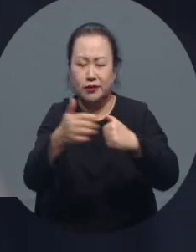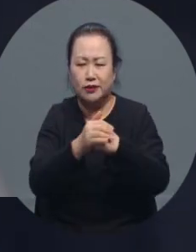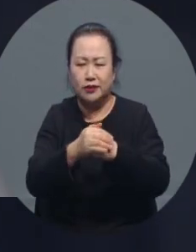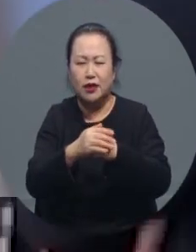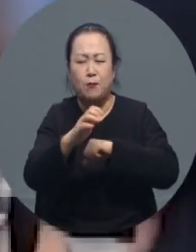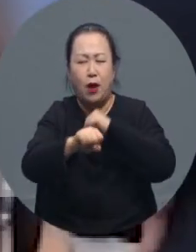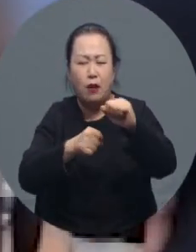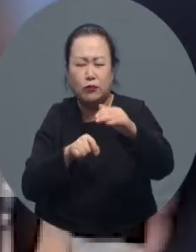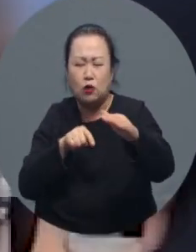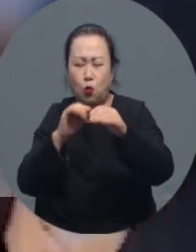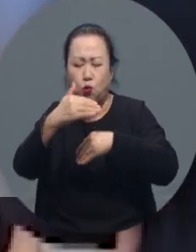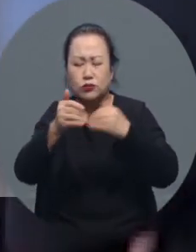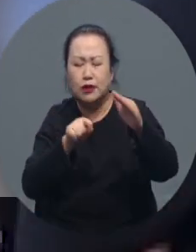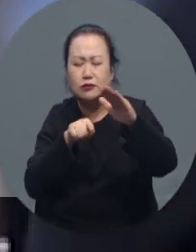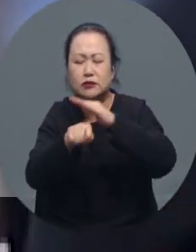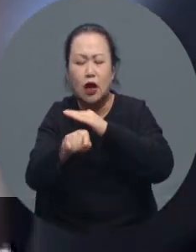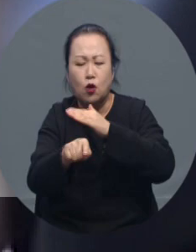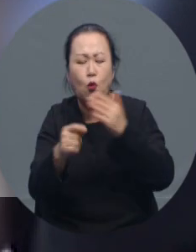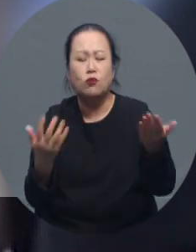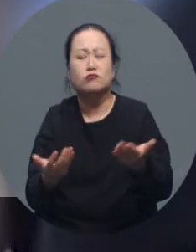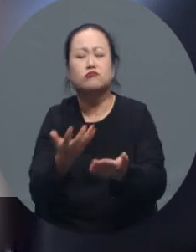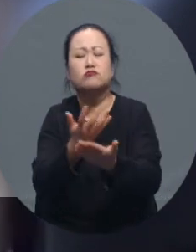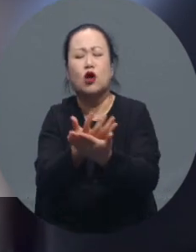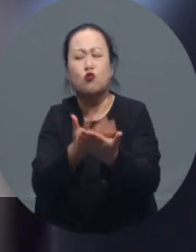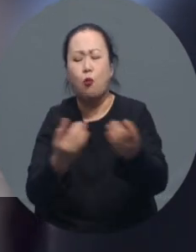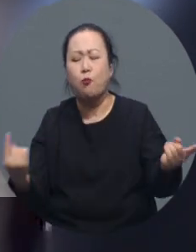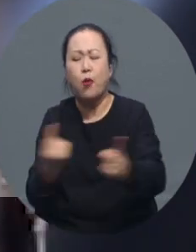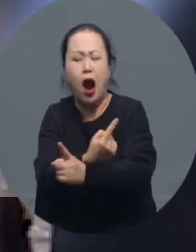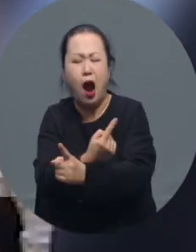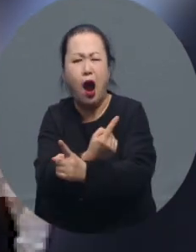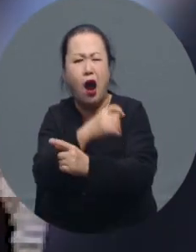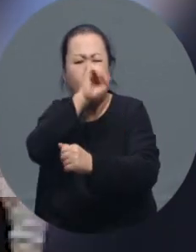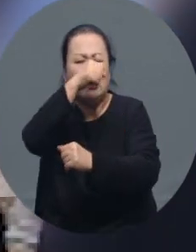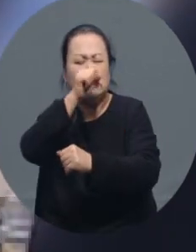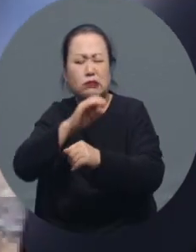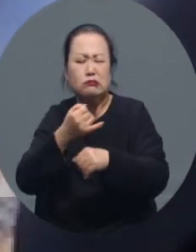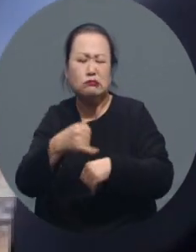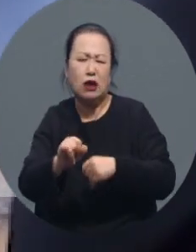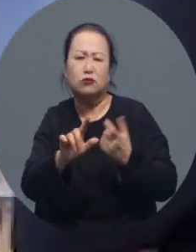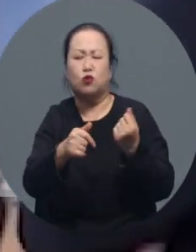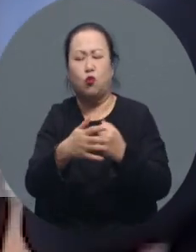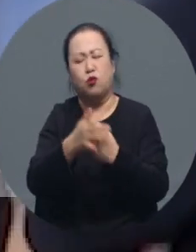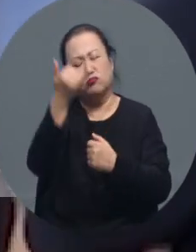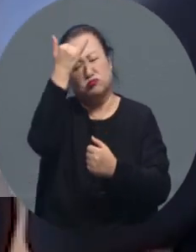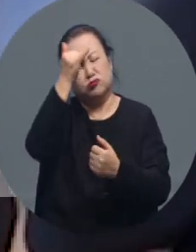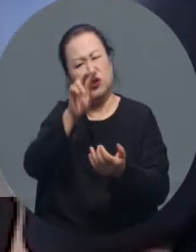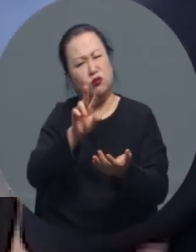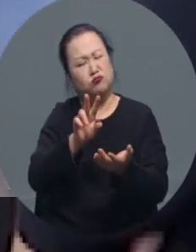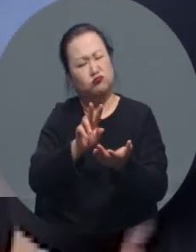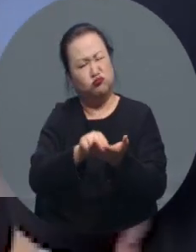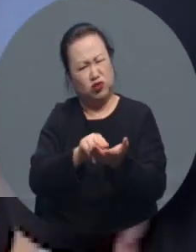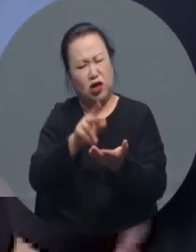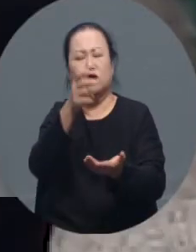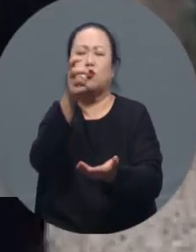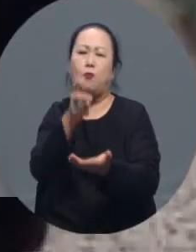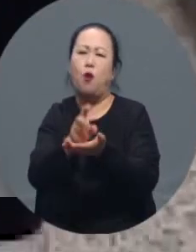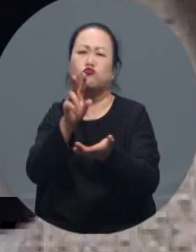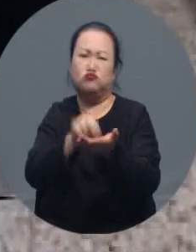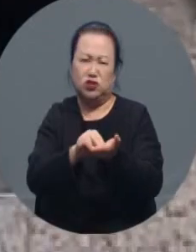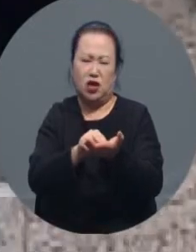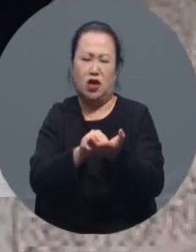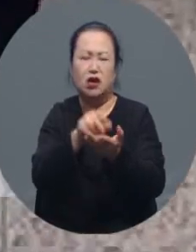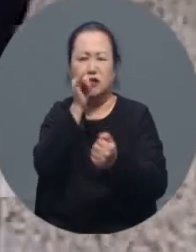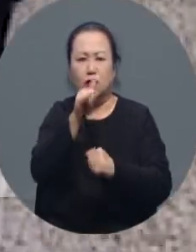의원실에 무단으로 들어가 자료를 바꾸는 것은 예산심사 부실 우려와 함께 윤리적으로 법적으로 문제 소지가